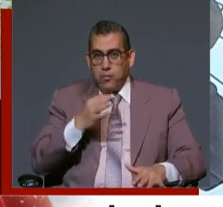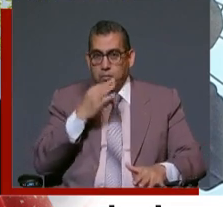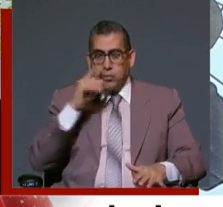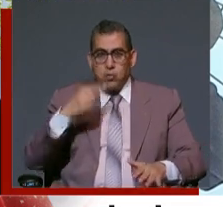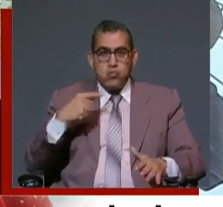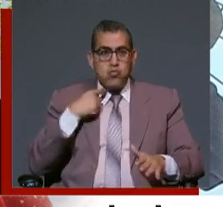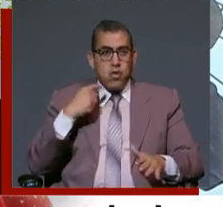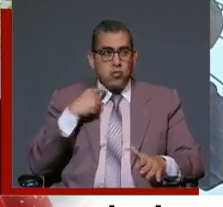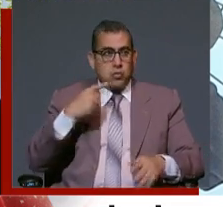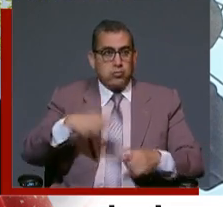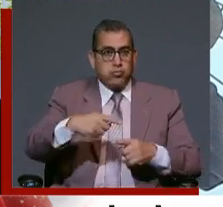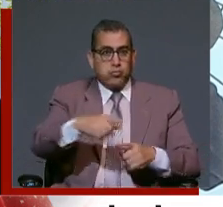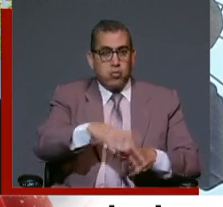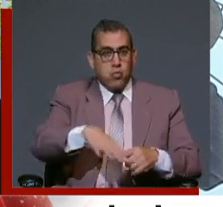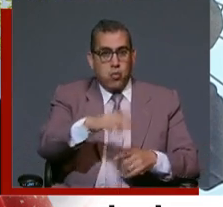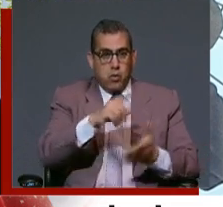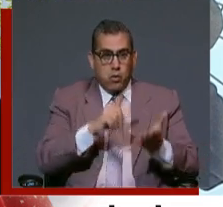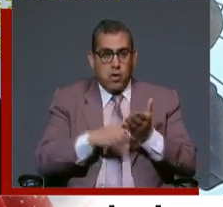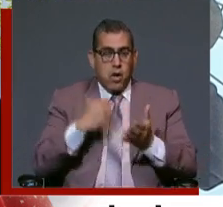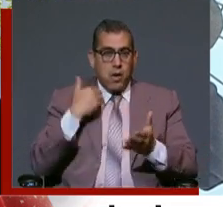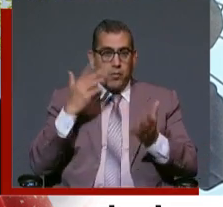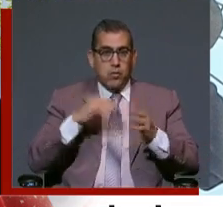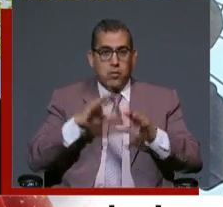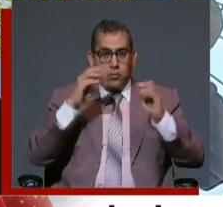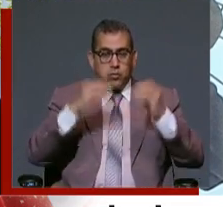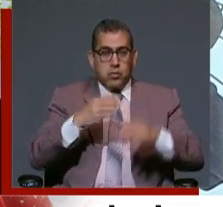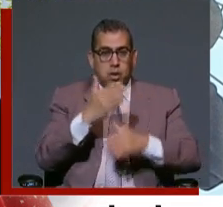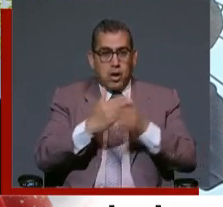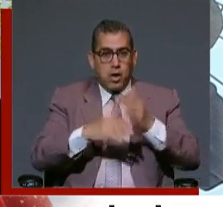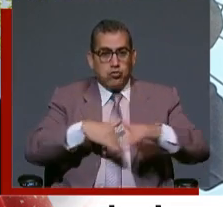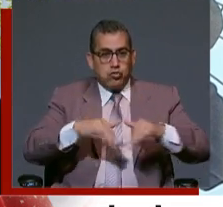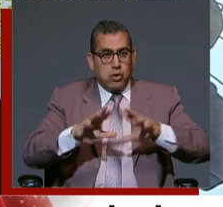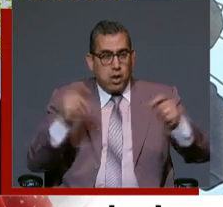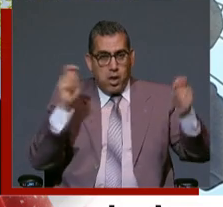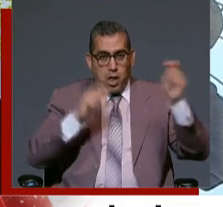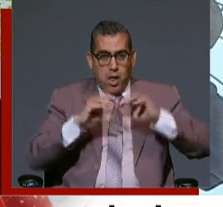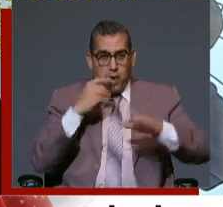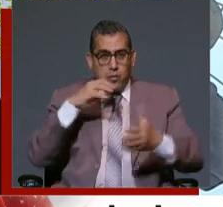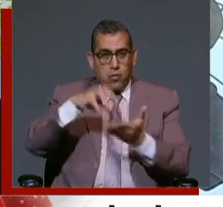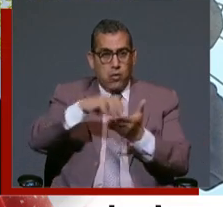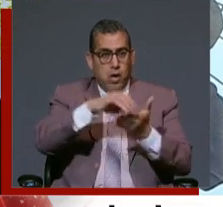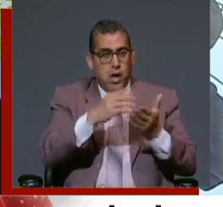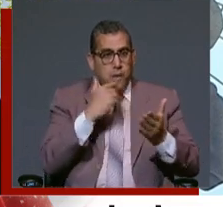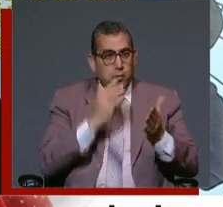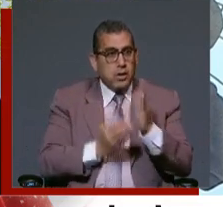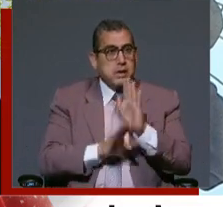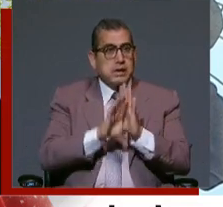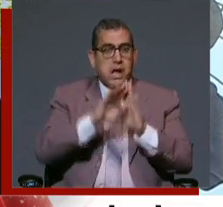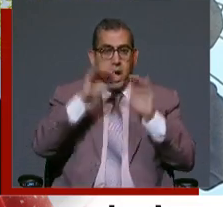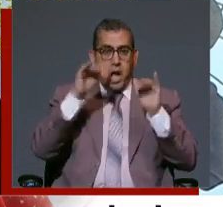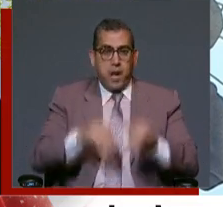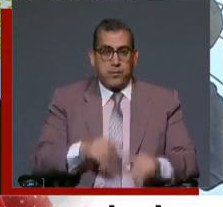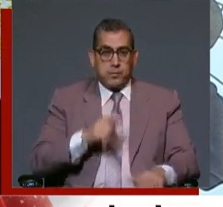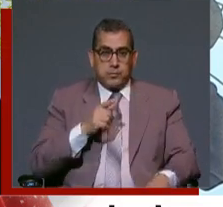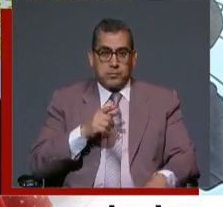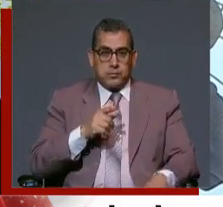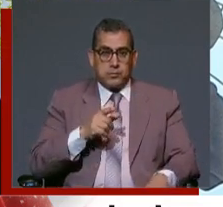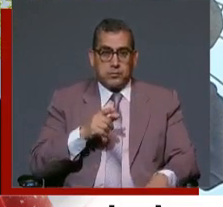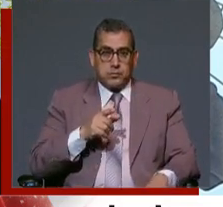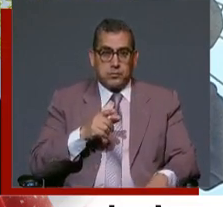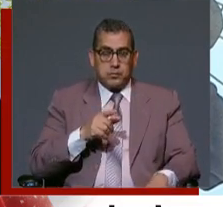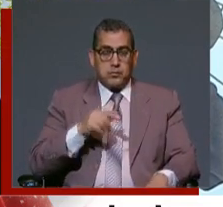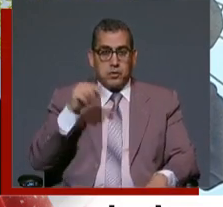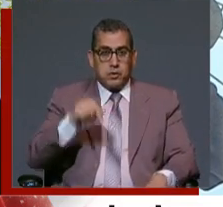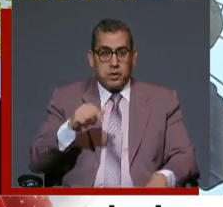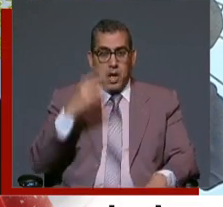مع خسائر في الأرواح وتدمير البنى التحتية والدول الجزرية الصغيرة. إن